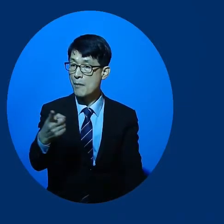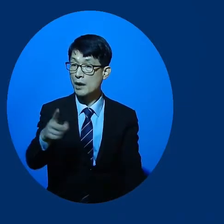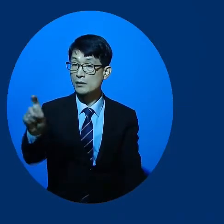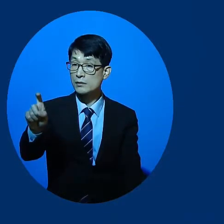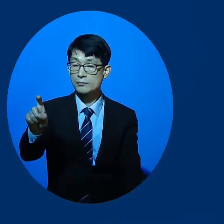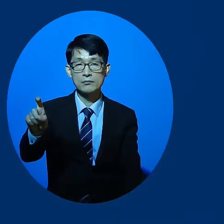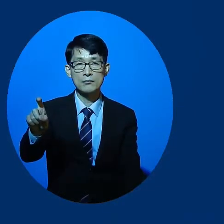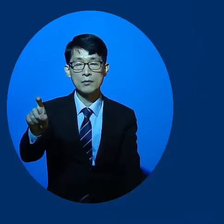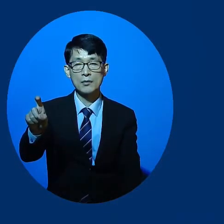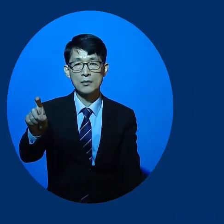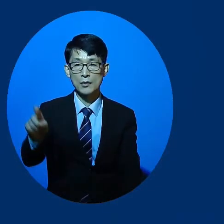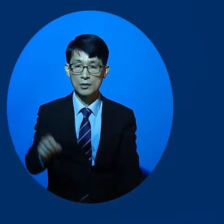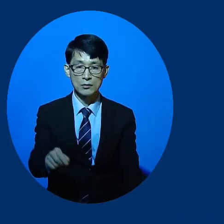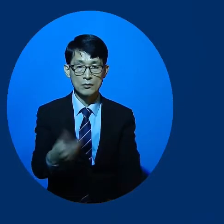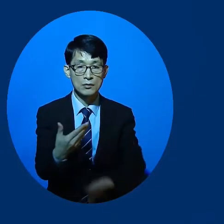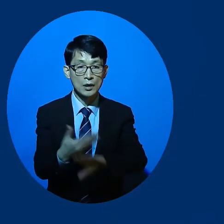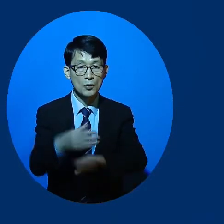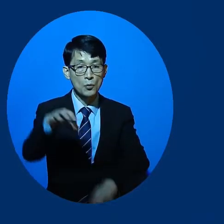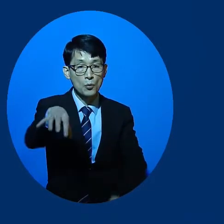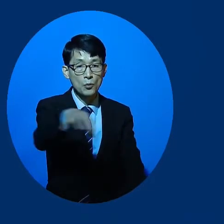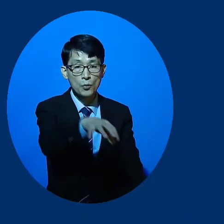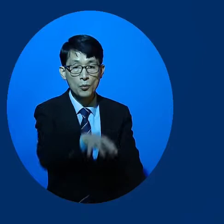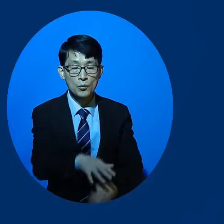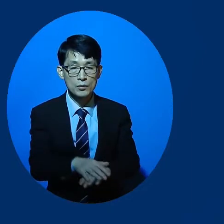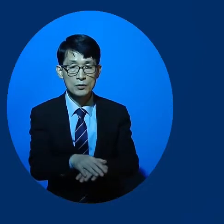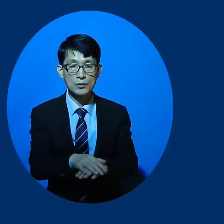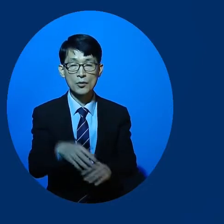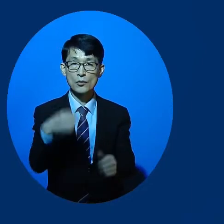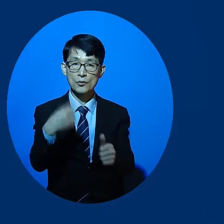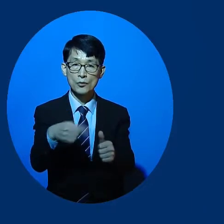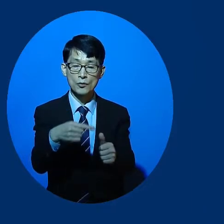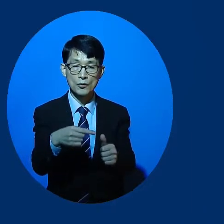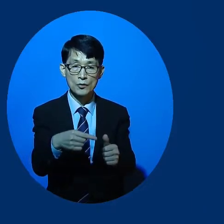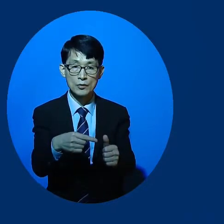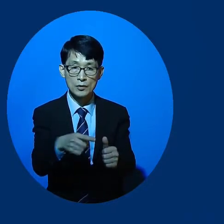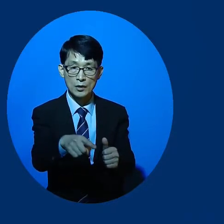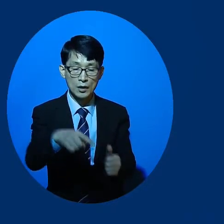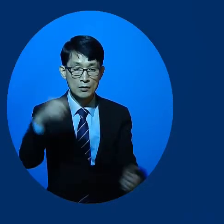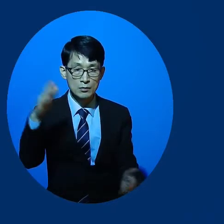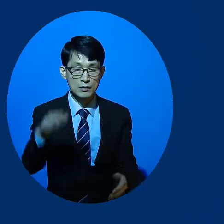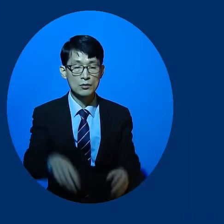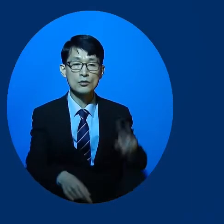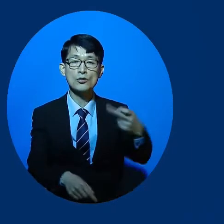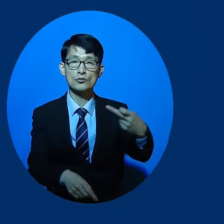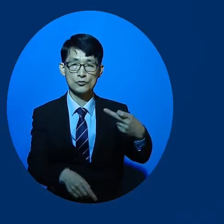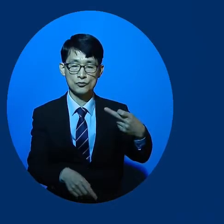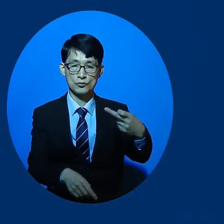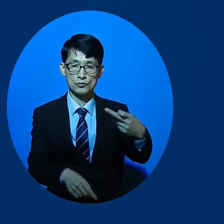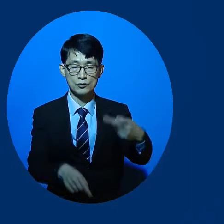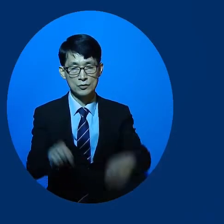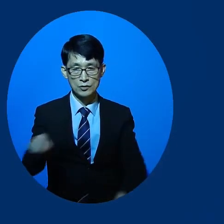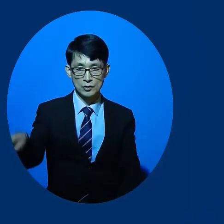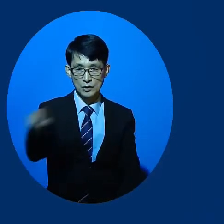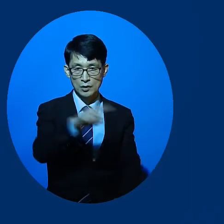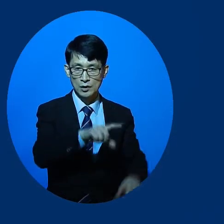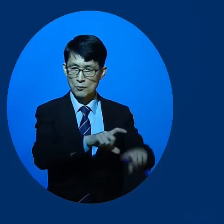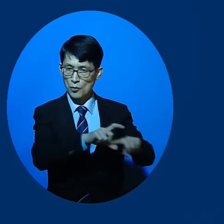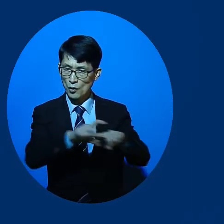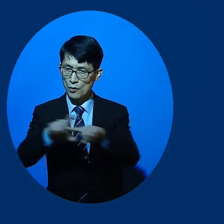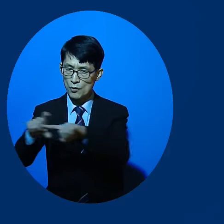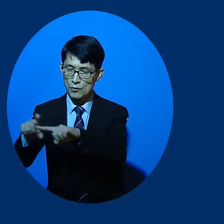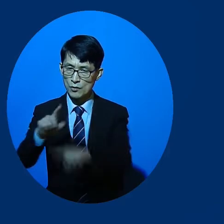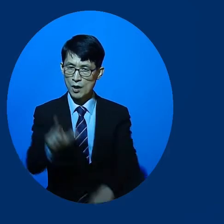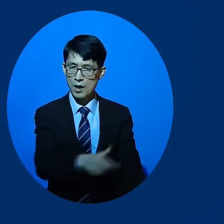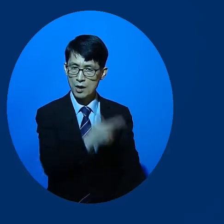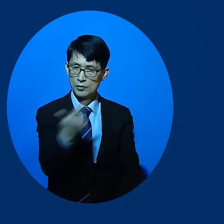또 어느 시군에 최소 지도하는 분은 12분. 그래서 평균적으로 한 40명,